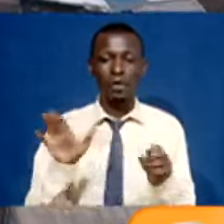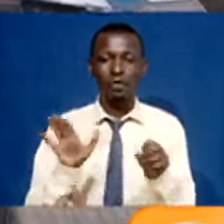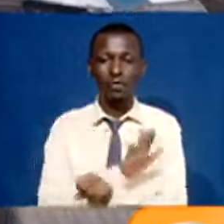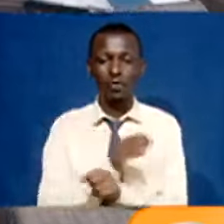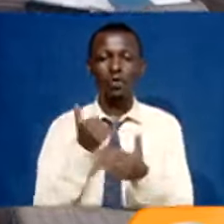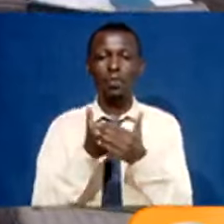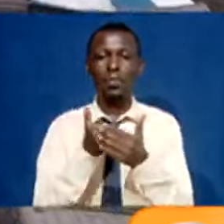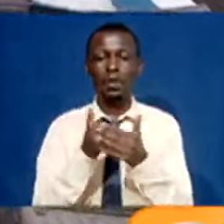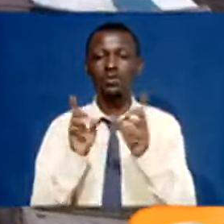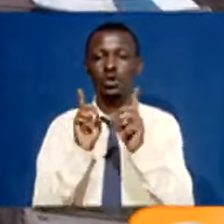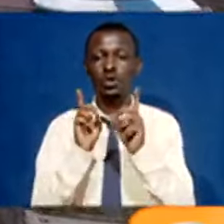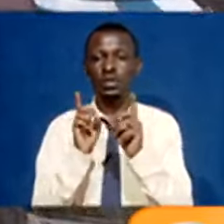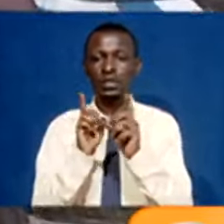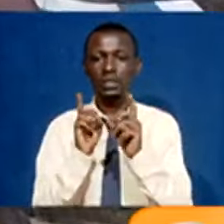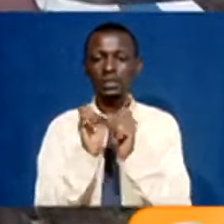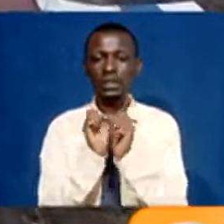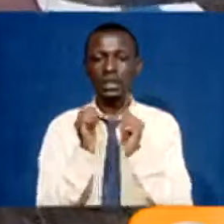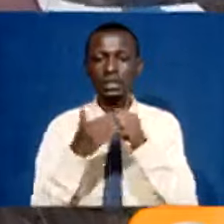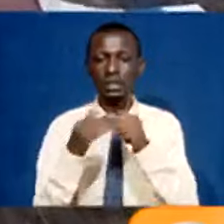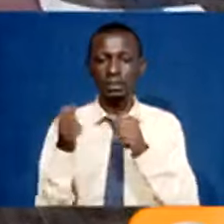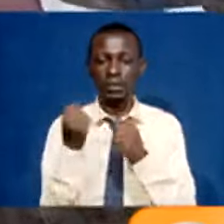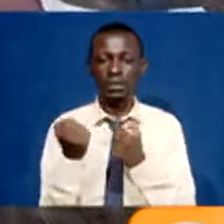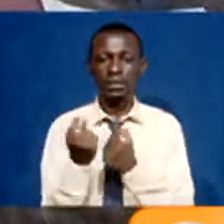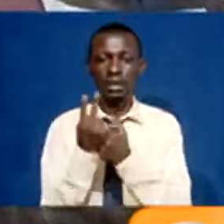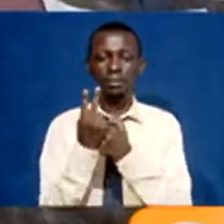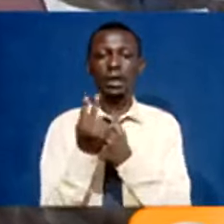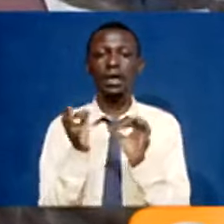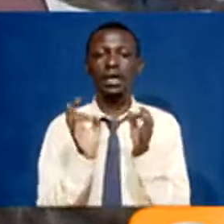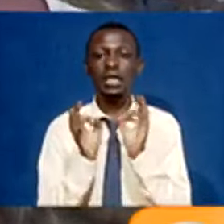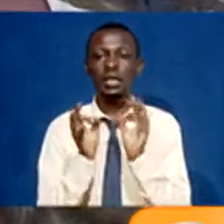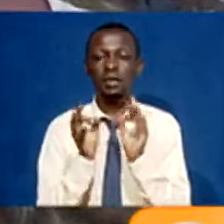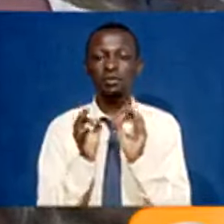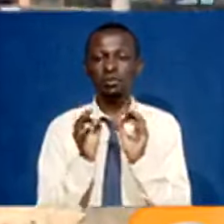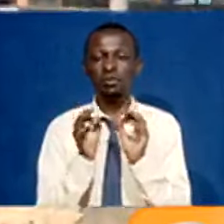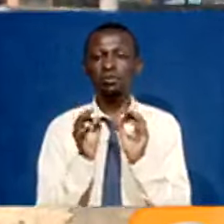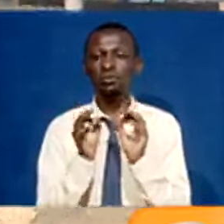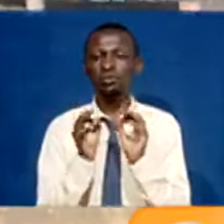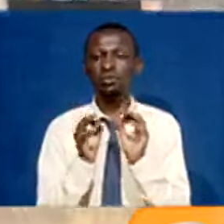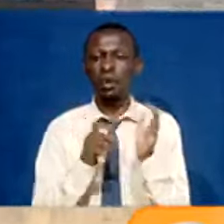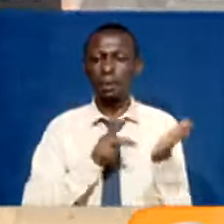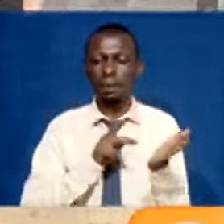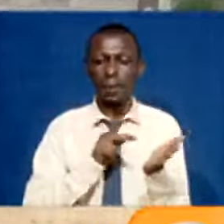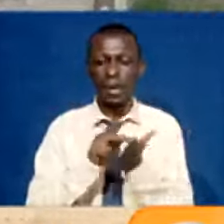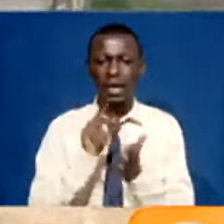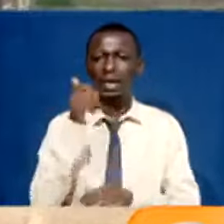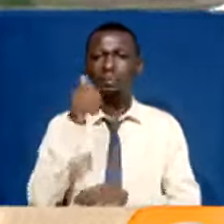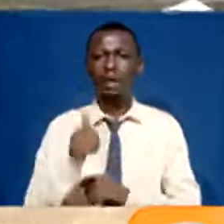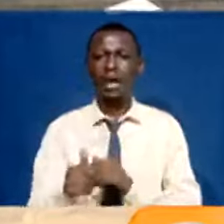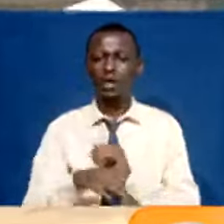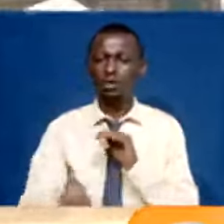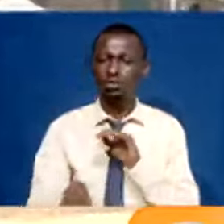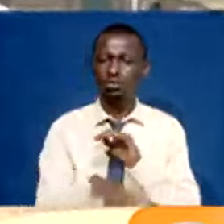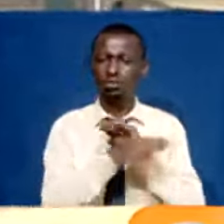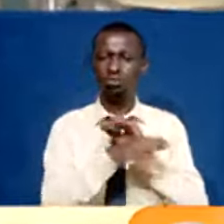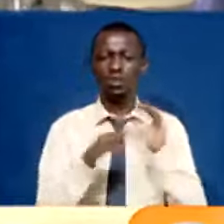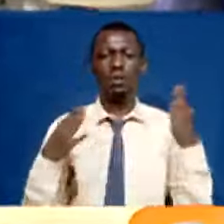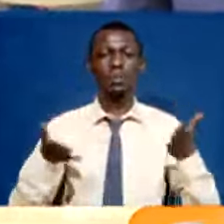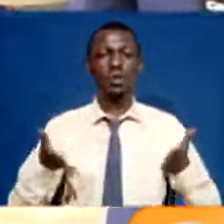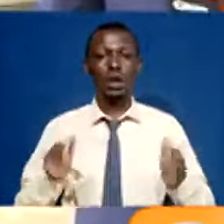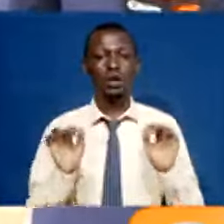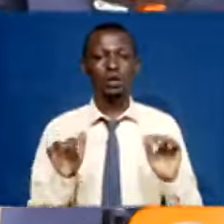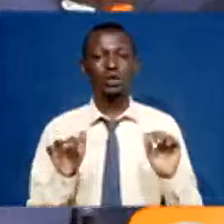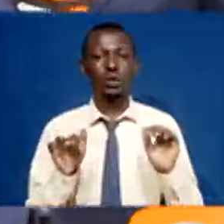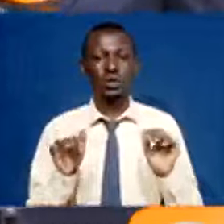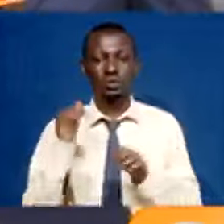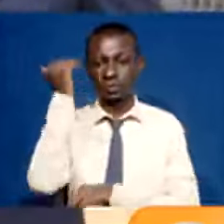ya tarehe 29 Disemba, la sivyo wafurushwe. Hatima ya wakazi hawa sasa iko mikononi